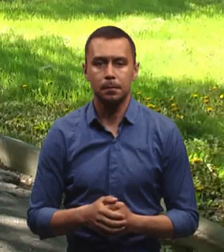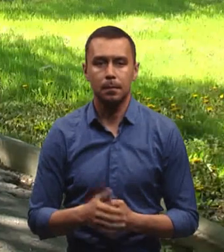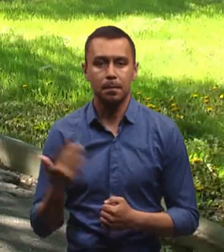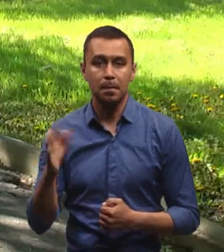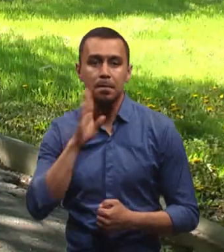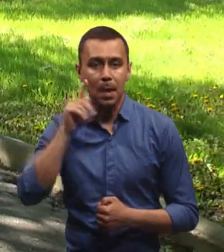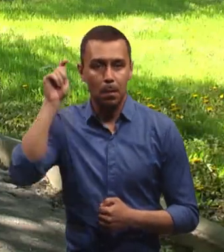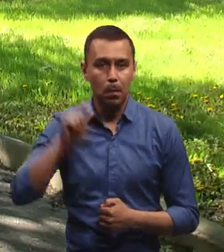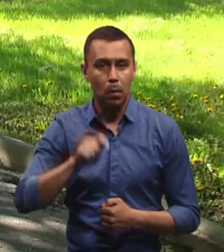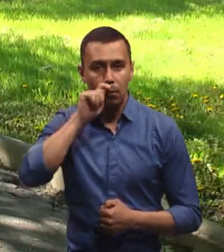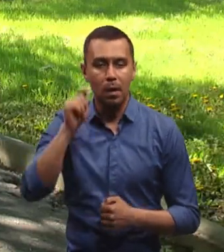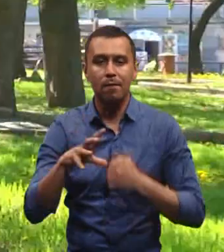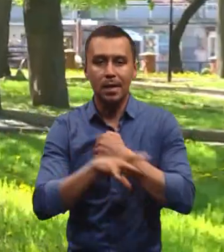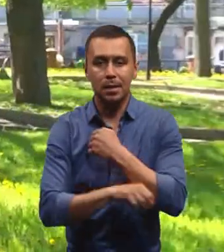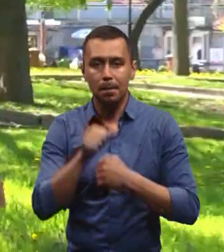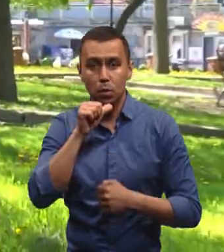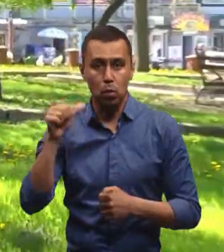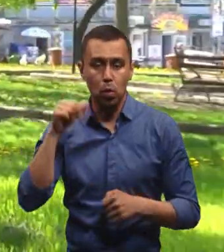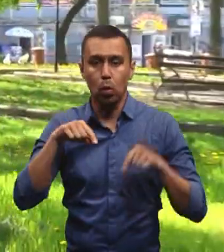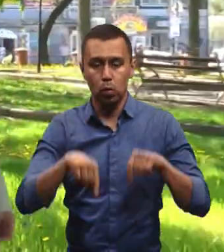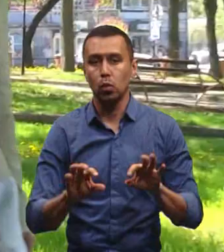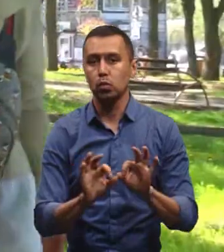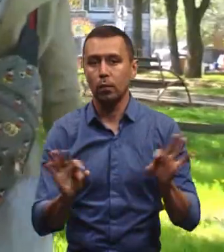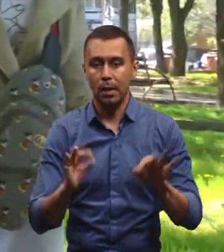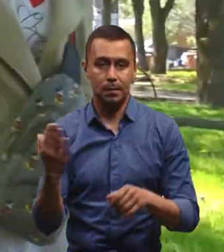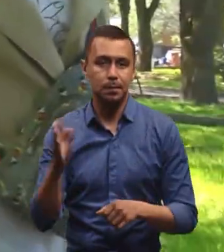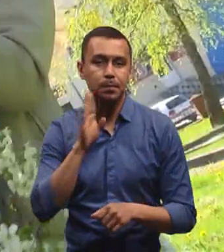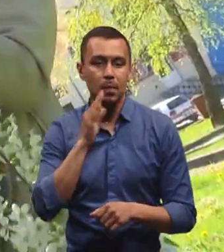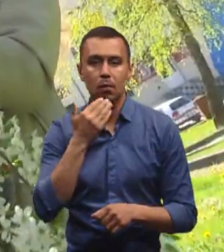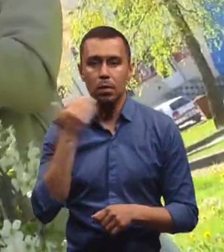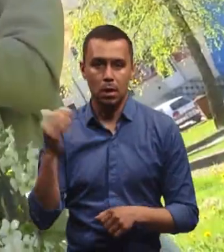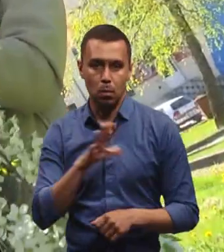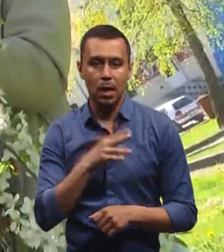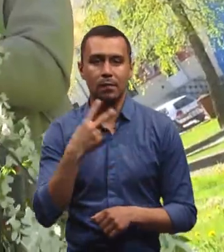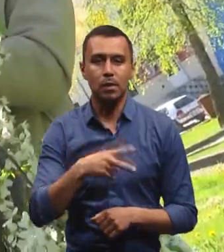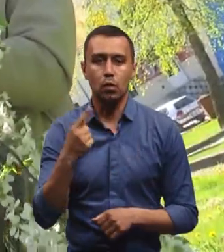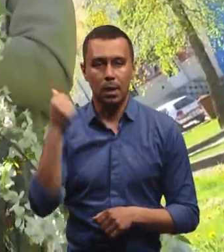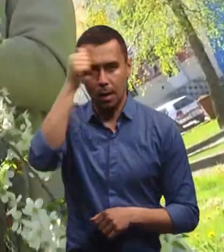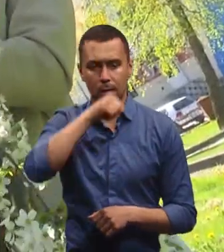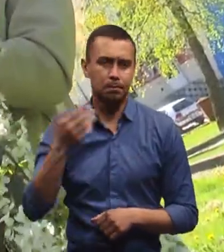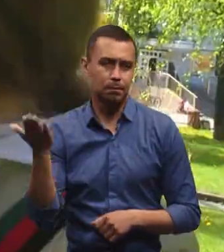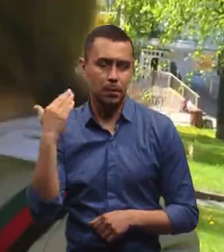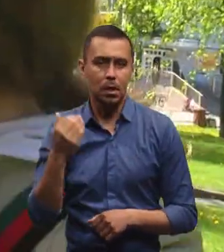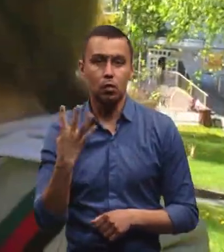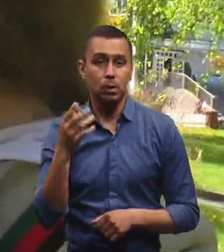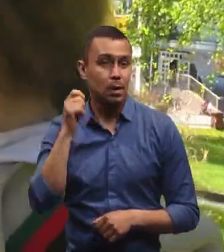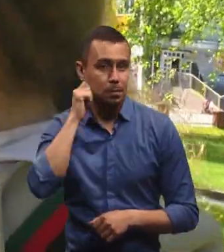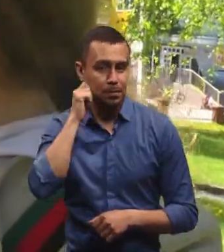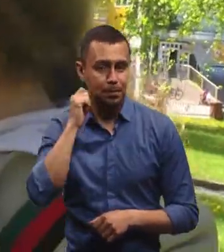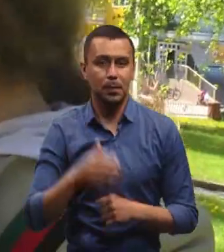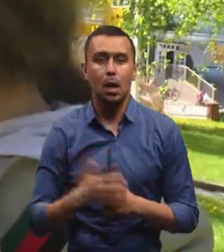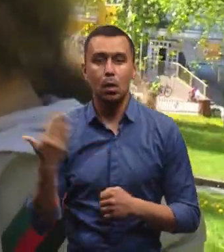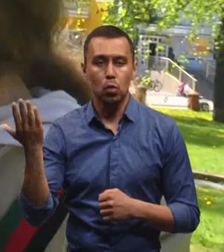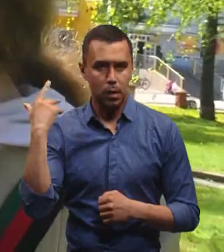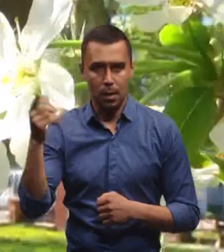Інна приїхала в Україну в кінці минулого року. Тут, розповідає жінка, востаннє вона була 21 рік тому, у 4-річному віці. Тоді